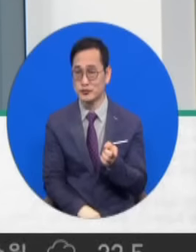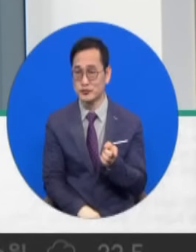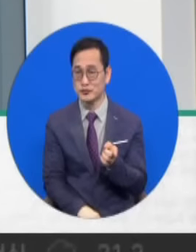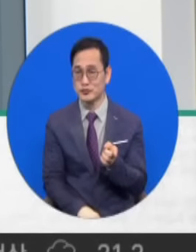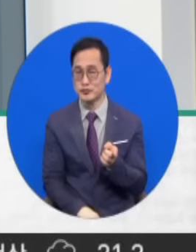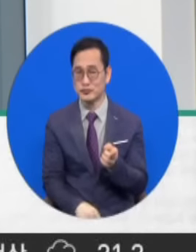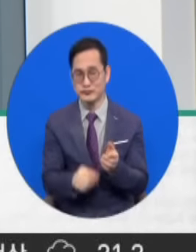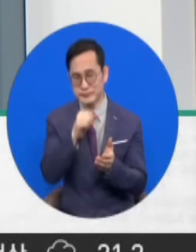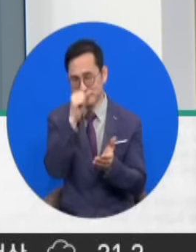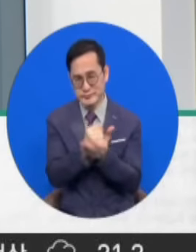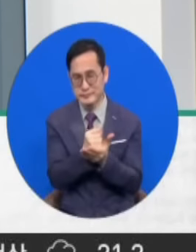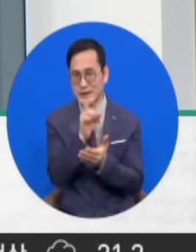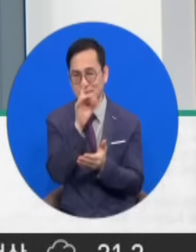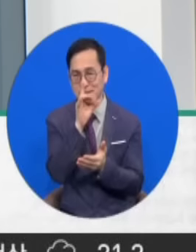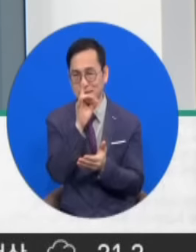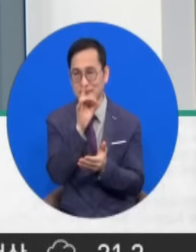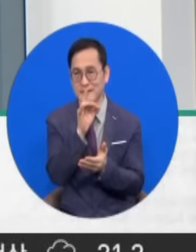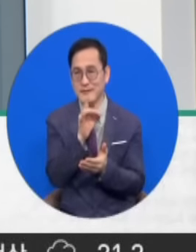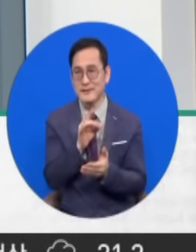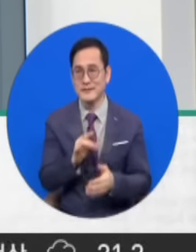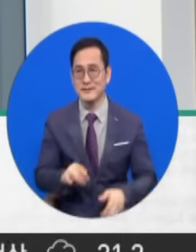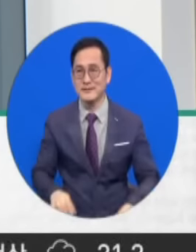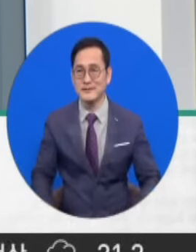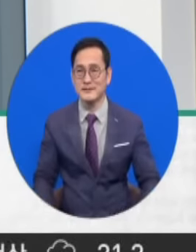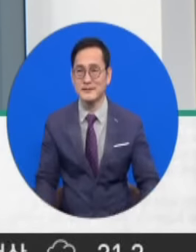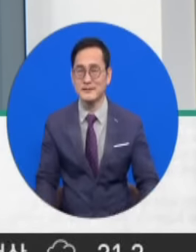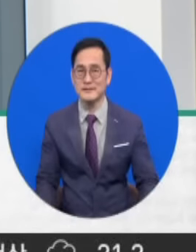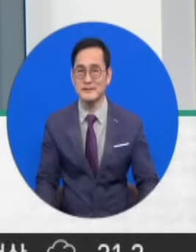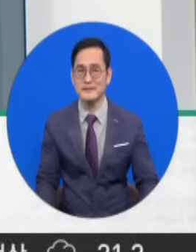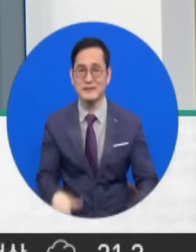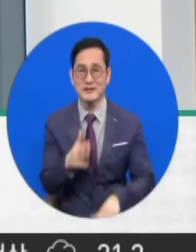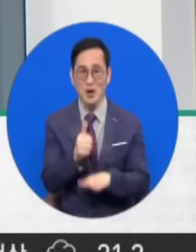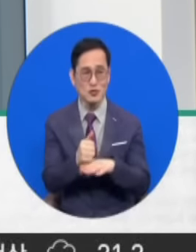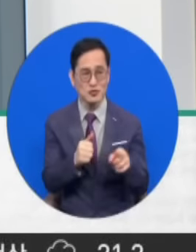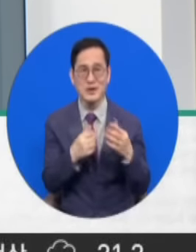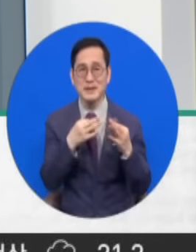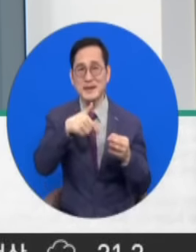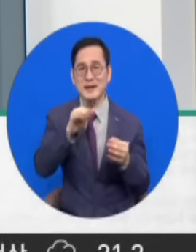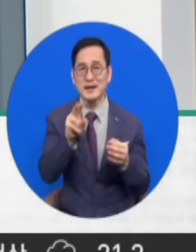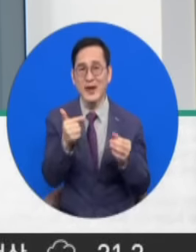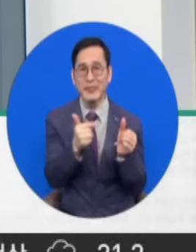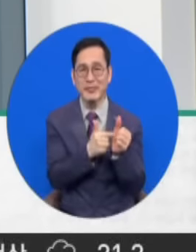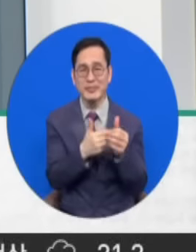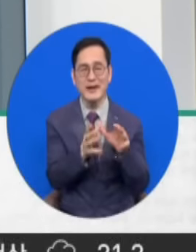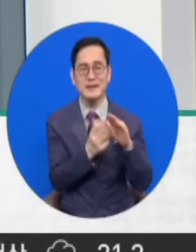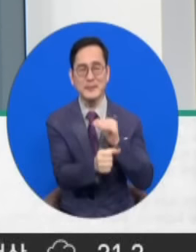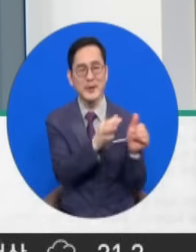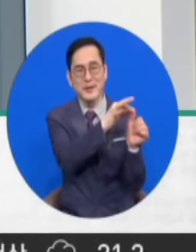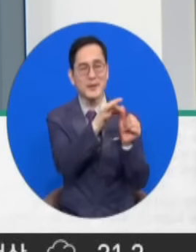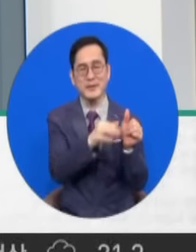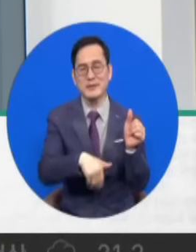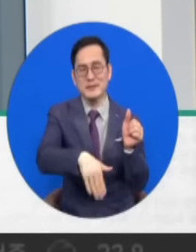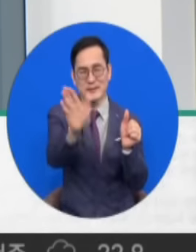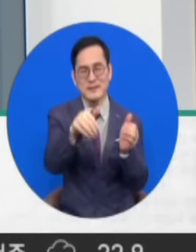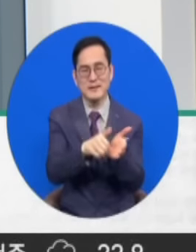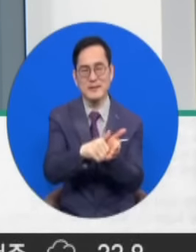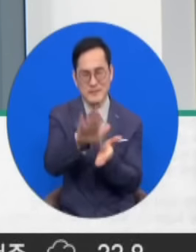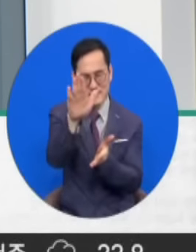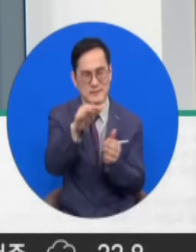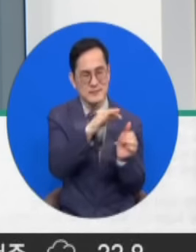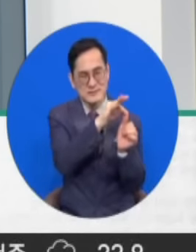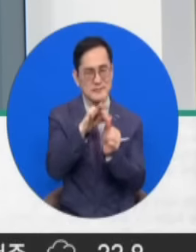어려워요. 어렵죠. 그래서 또 그 지도부가 비정상적으로 또 조기에 물러나게 됐고 그렇기 때문에 아마 좋은 경험이 됐을 거고 역사는 반복되는데